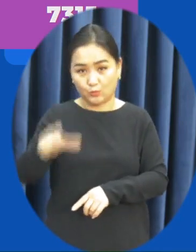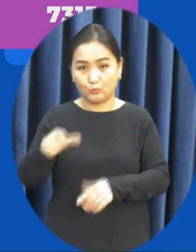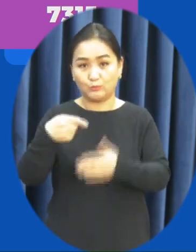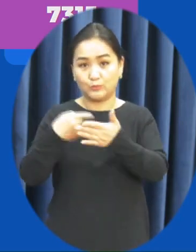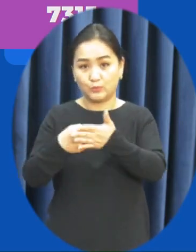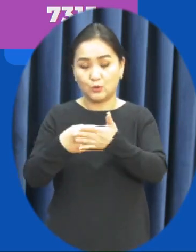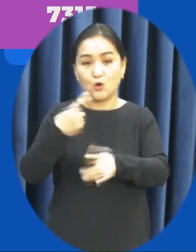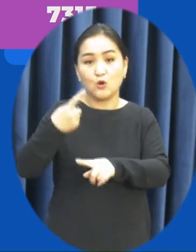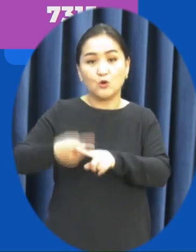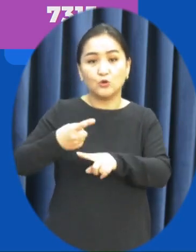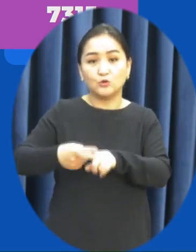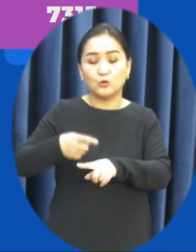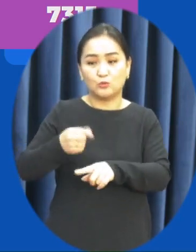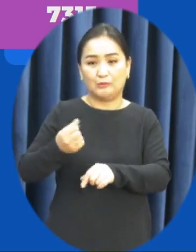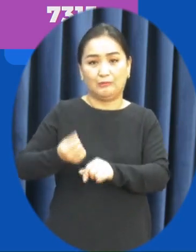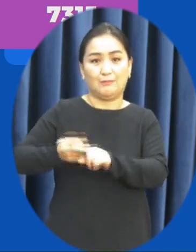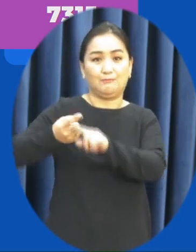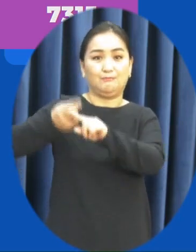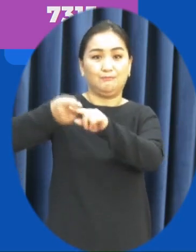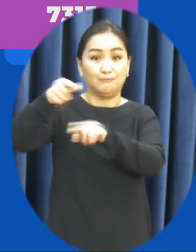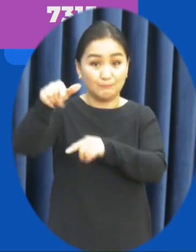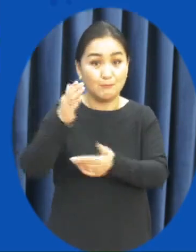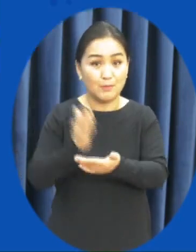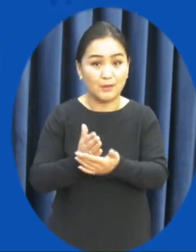ཟུག པམ ལས ལབ ནལ ནང ཟུགས གཤུབ རེད ཁས དང.